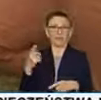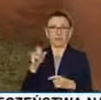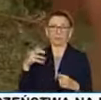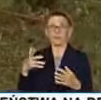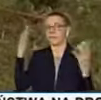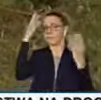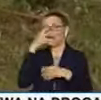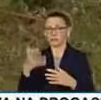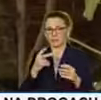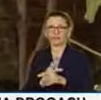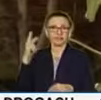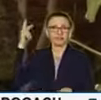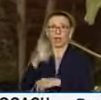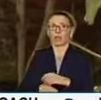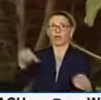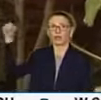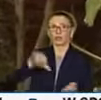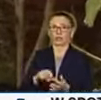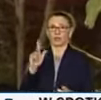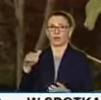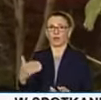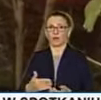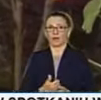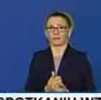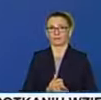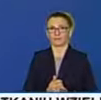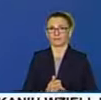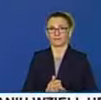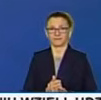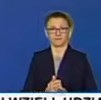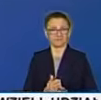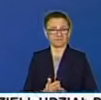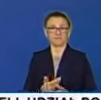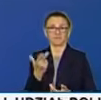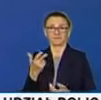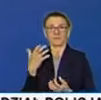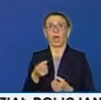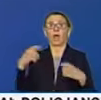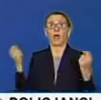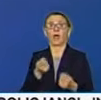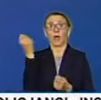się przekroczyć barierę 1000 kg. Na karetę dla Kopciuszka jak znalazł.